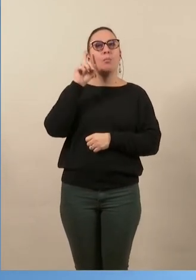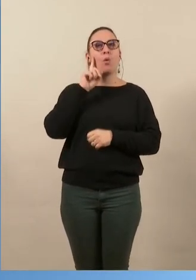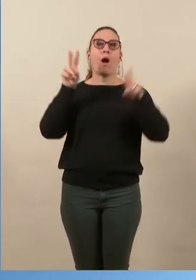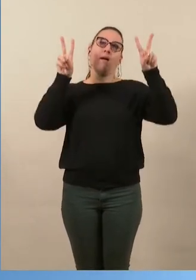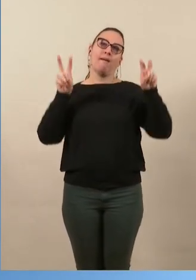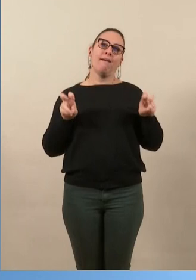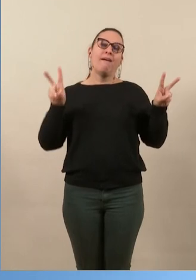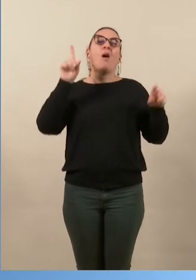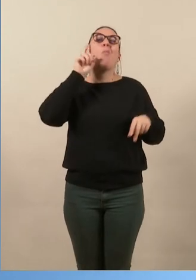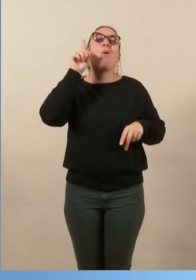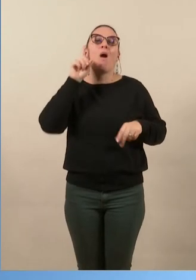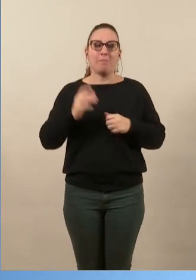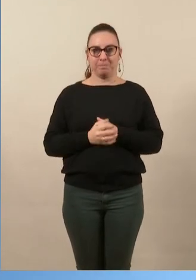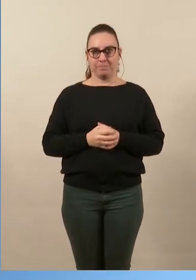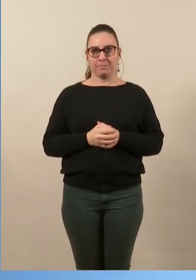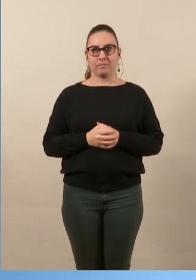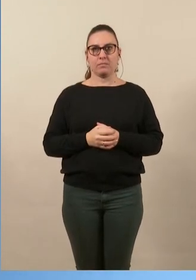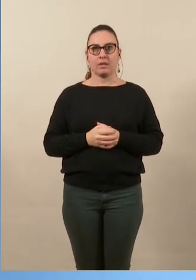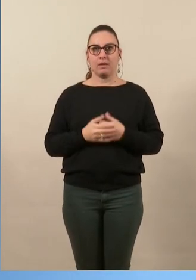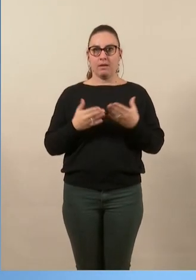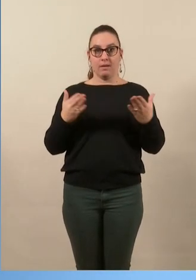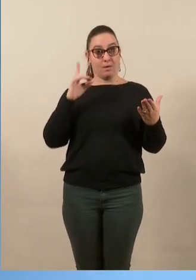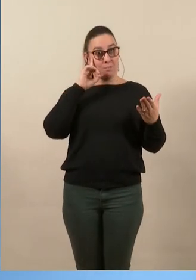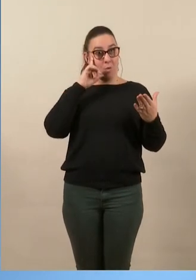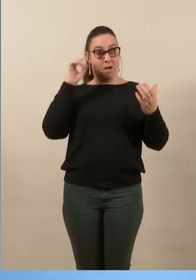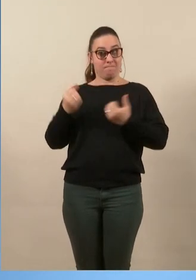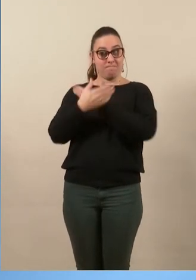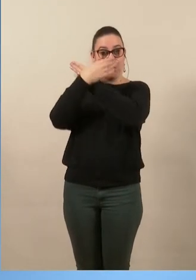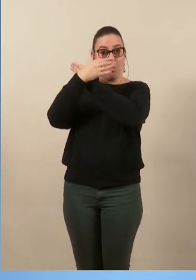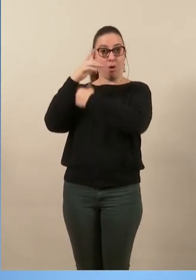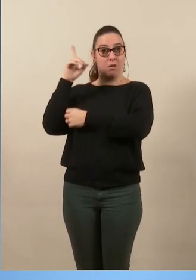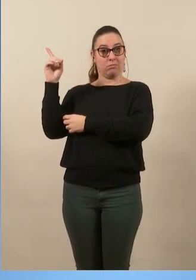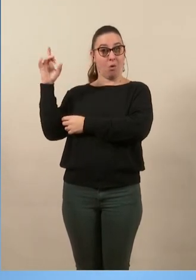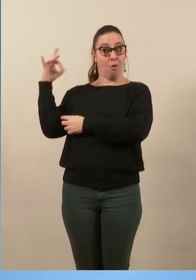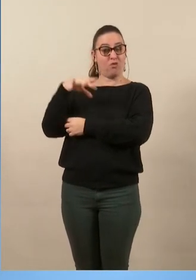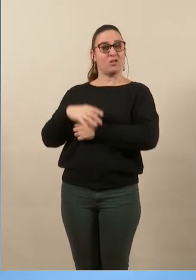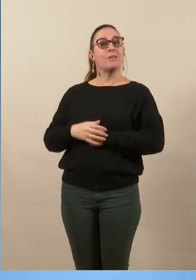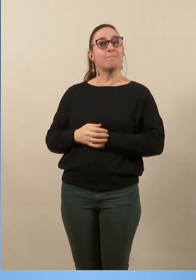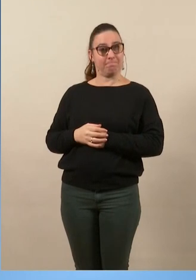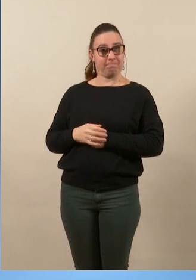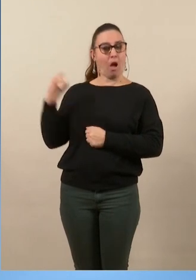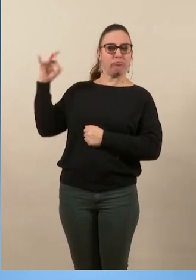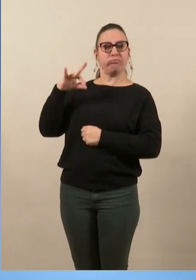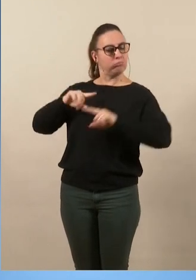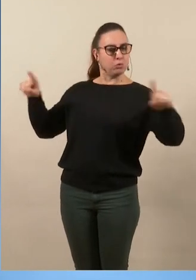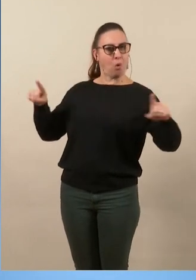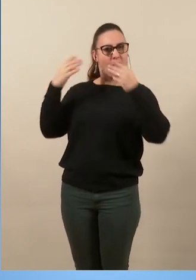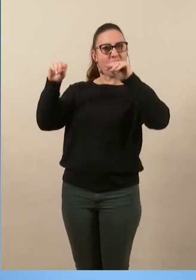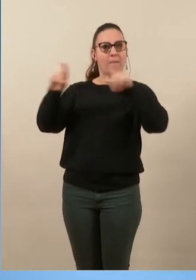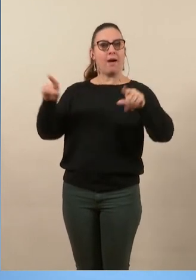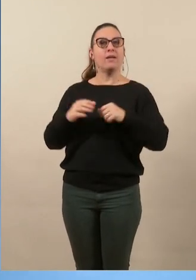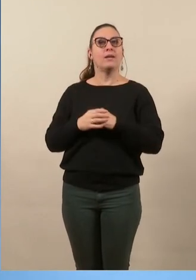peu décalé et bien simplement parce que la métropole a dit non a dit non et la